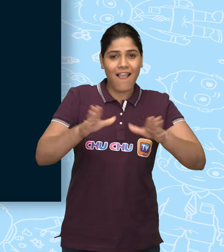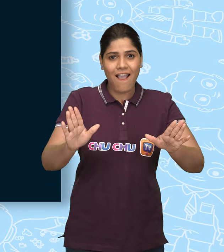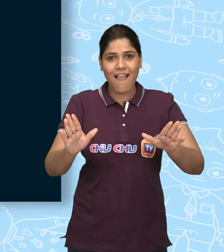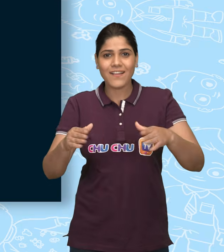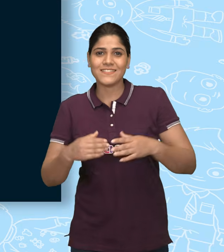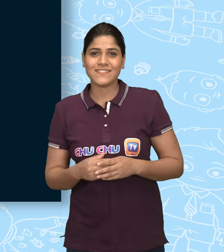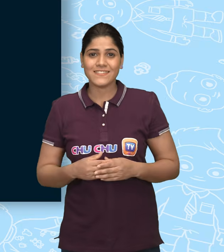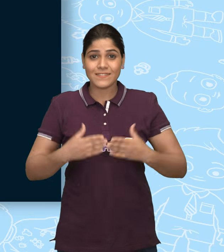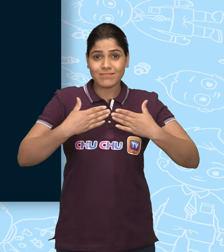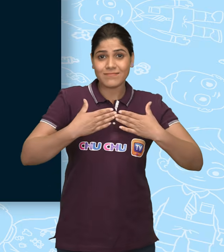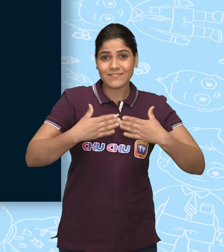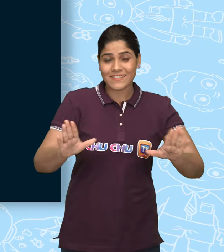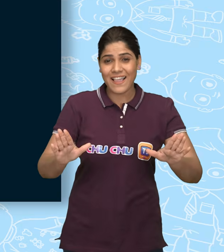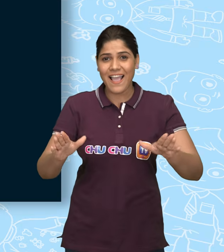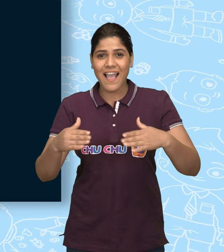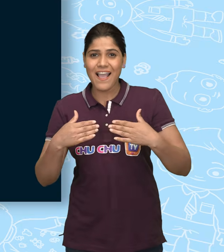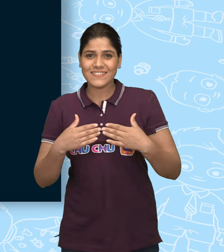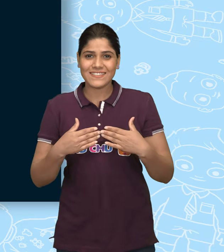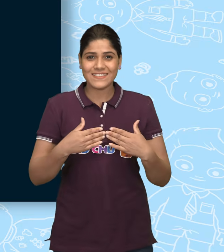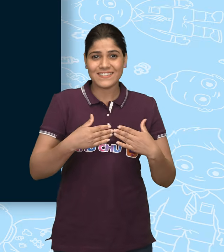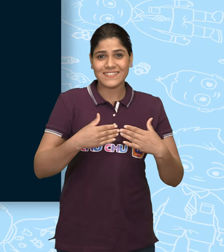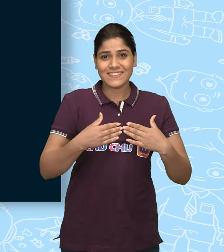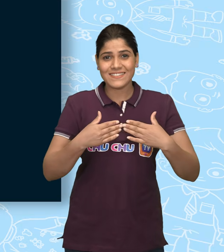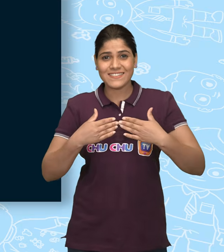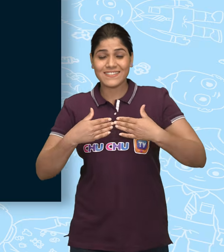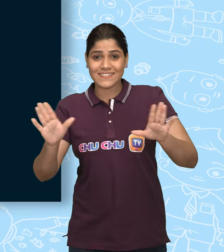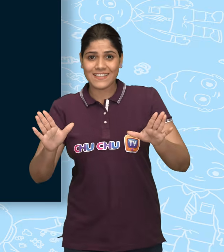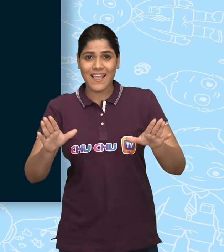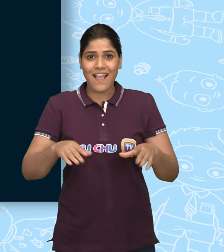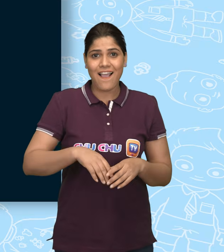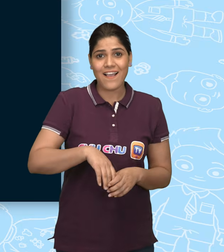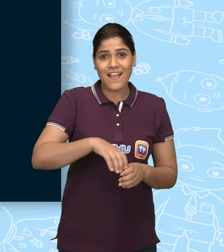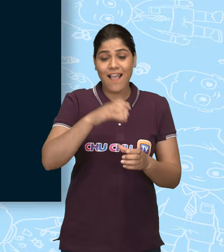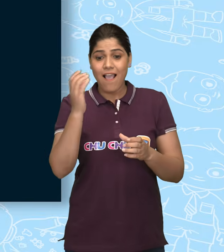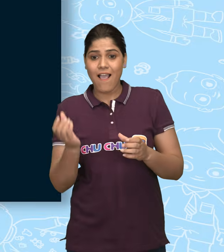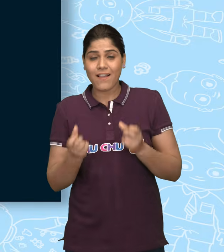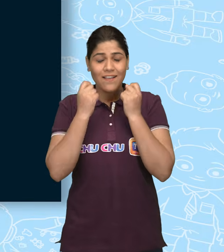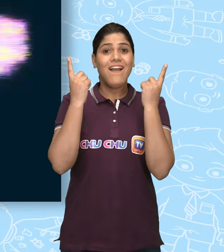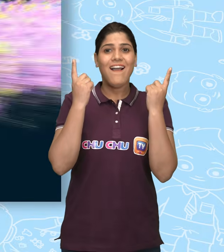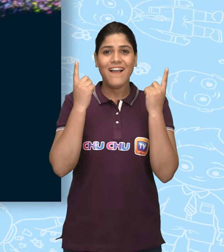खुल जा, खुल जा, खुल जा।